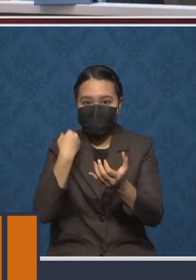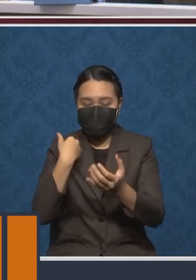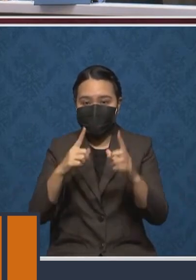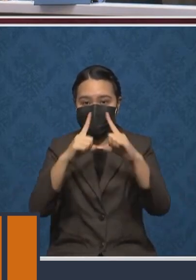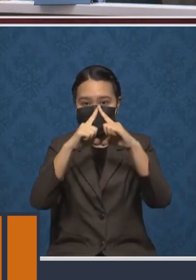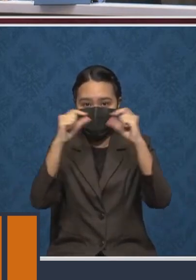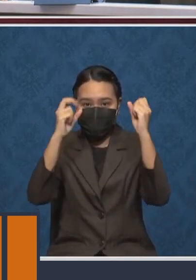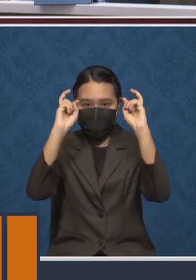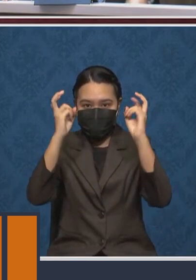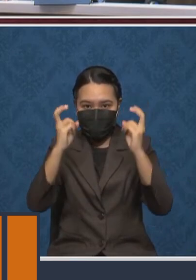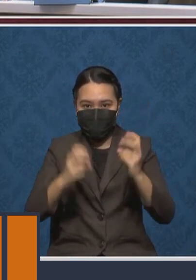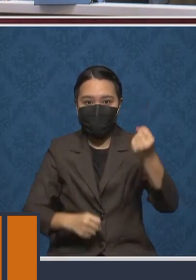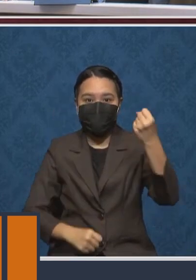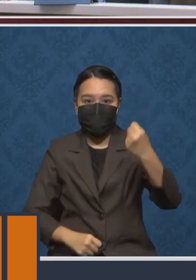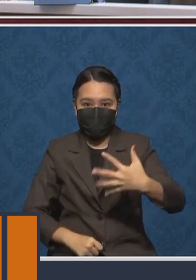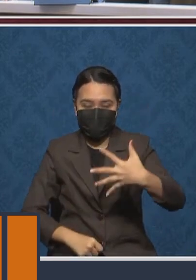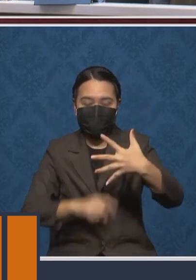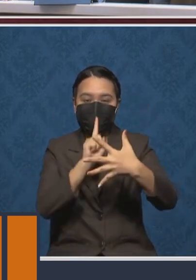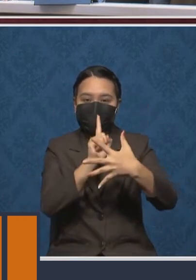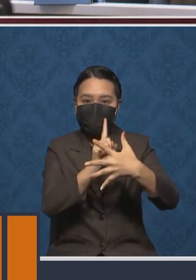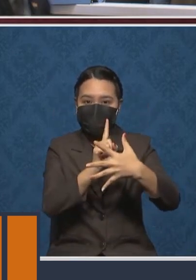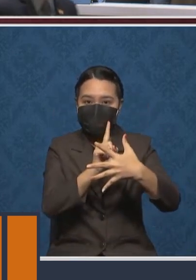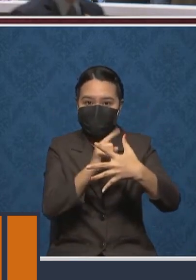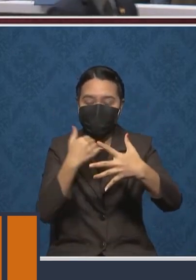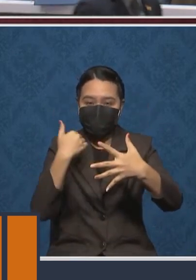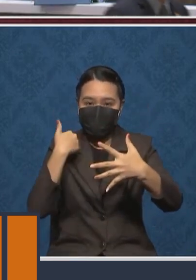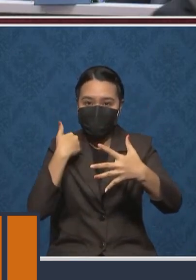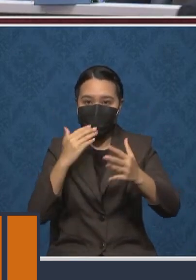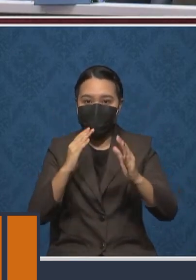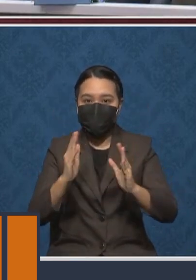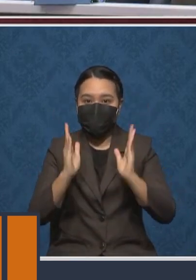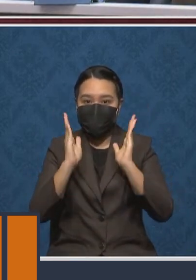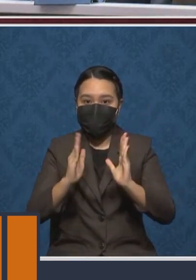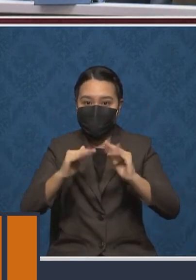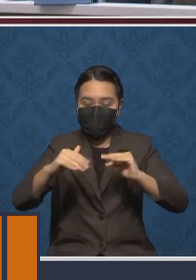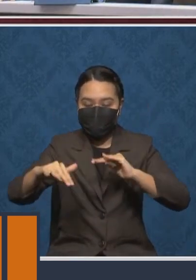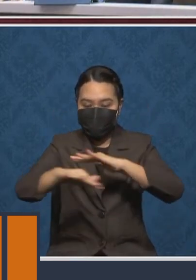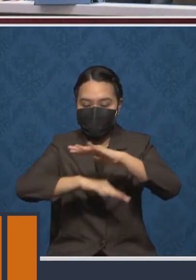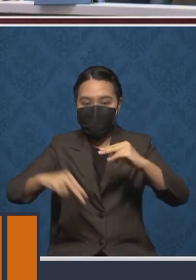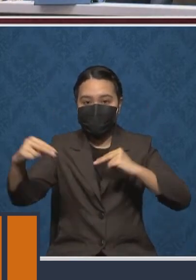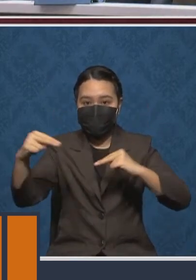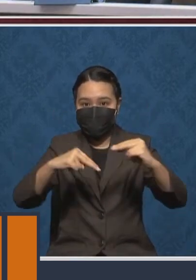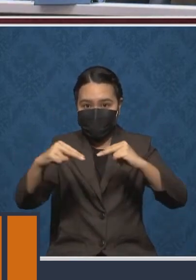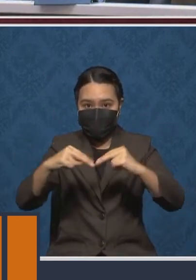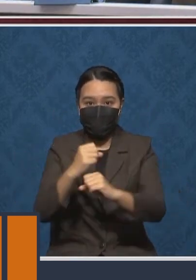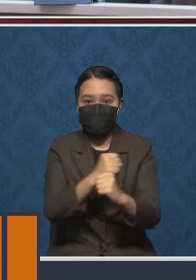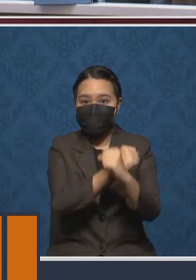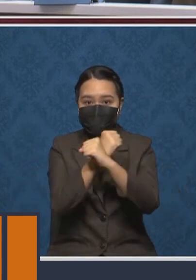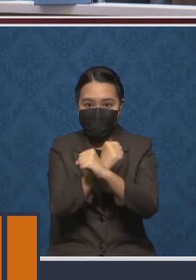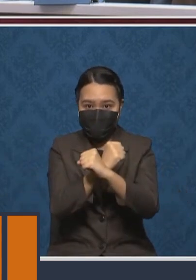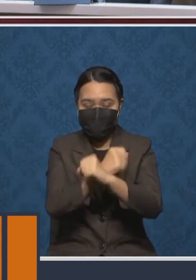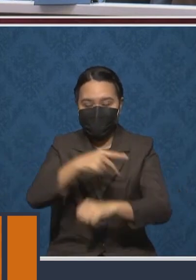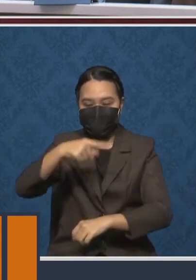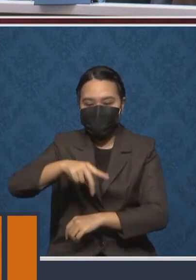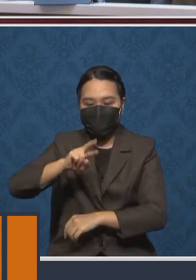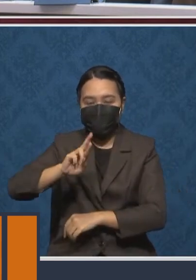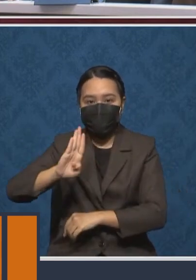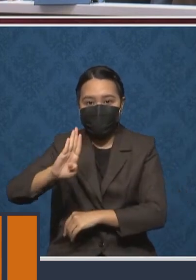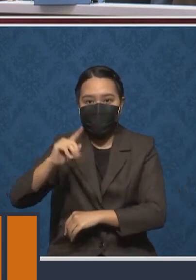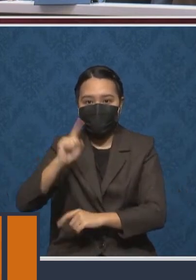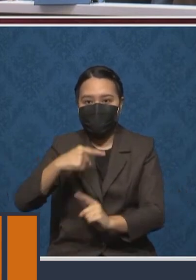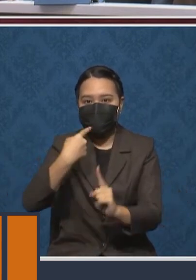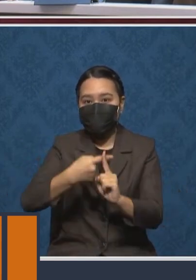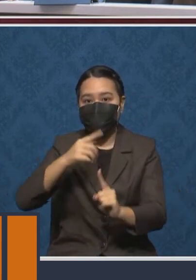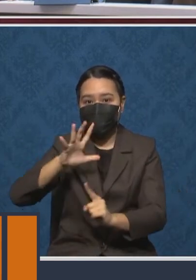ธานภาระหน้าที่ของการคุ้มครองพยานครับในร่างพยานนี้บวก5ครับที่เกิดขึ้นนะ